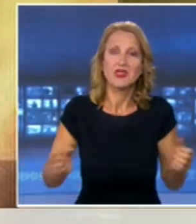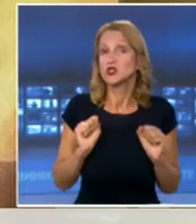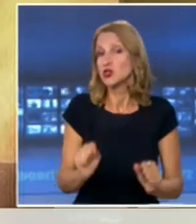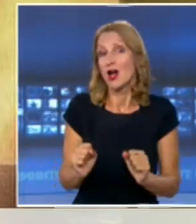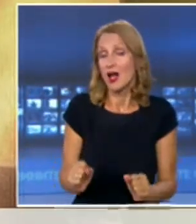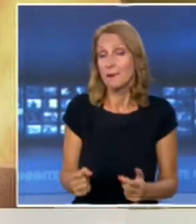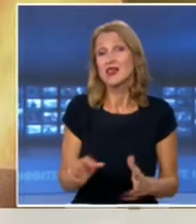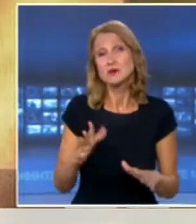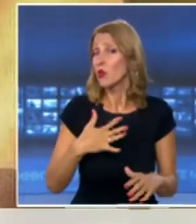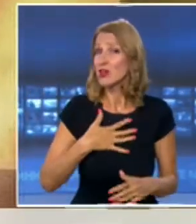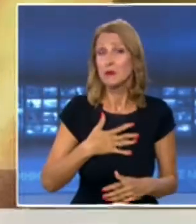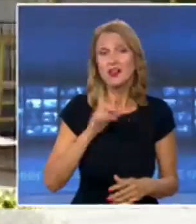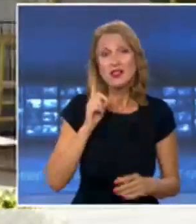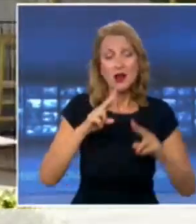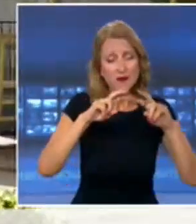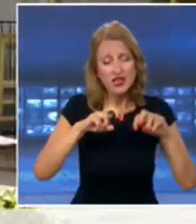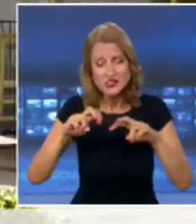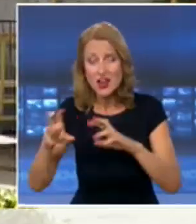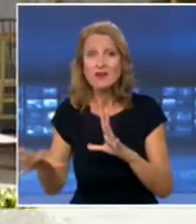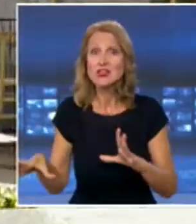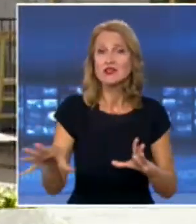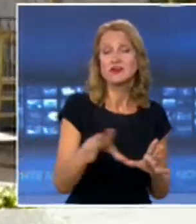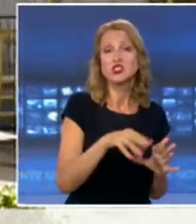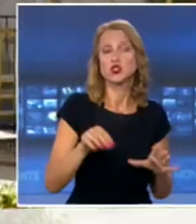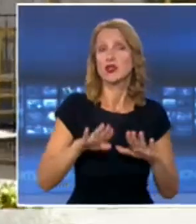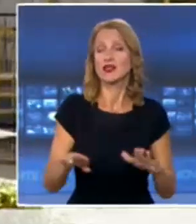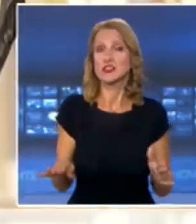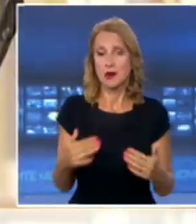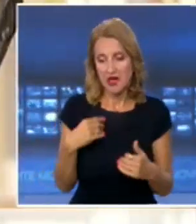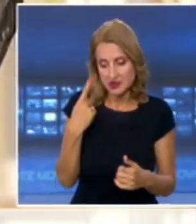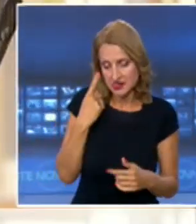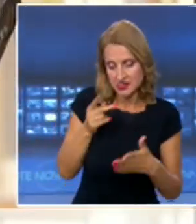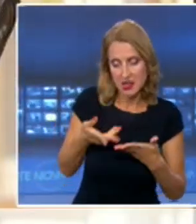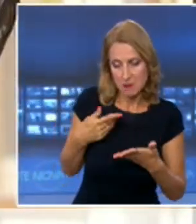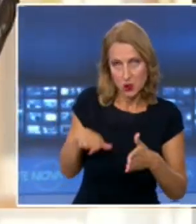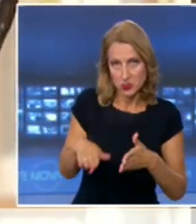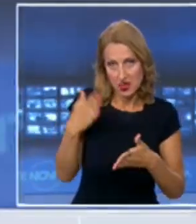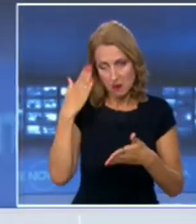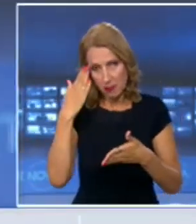може би, да изследват всички деца. Защото сега ние не знаем всъщност детето ти болно ли е, не е ли.